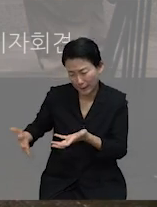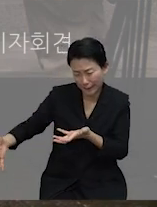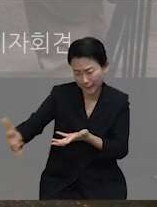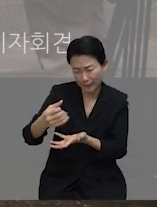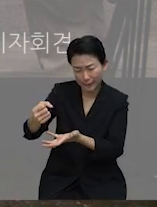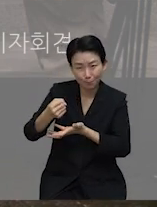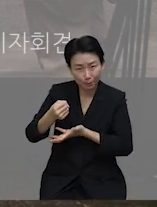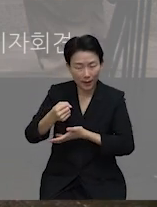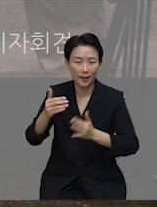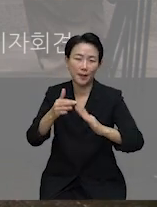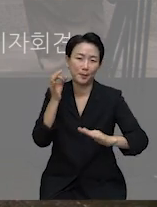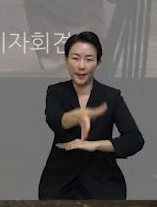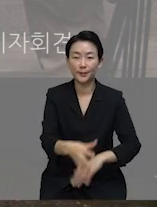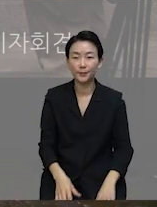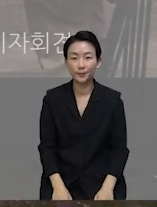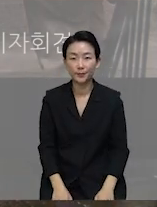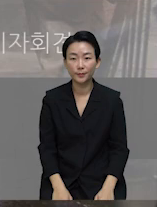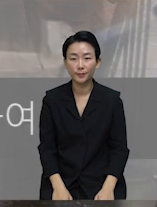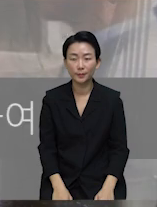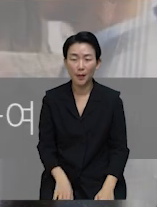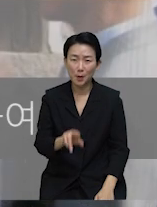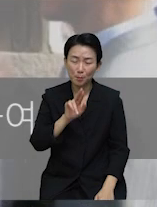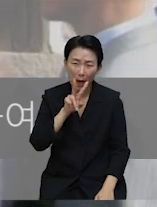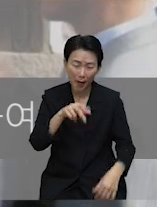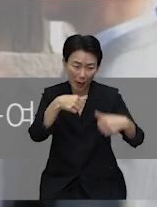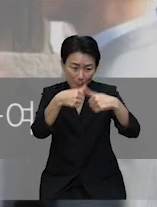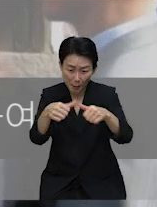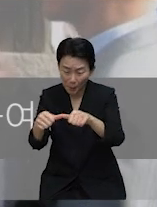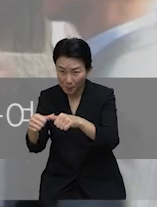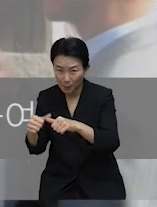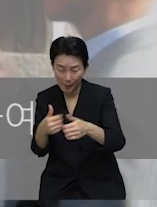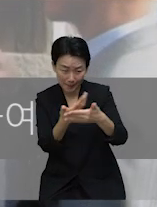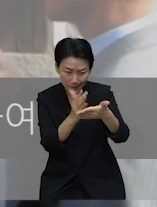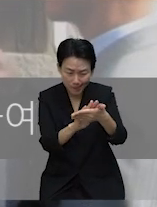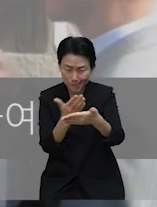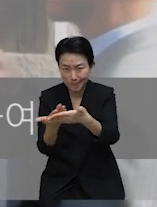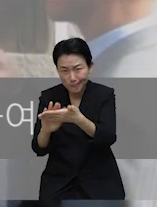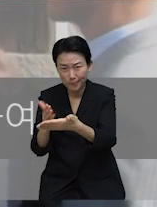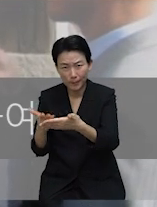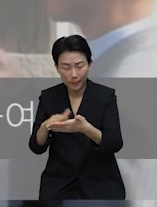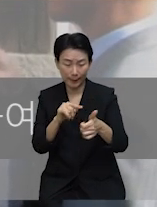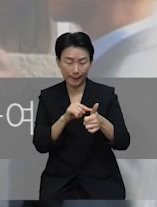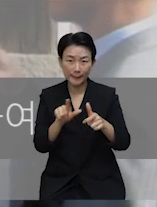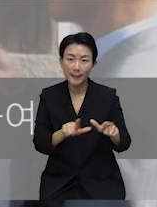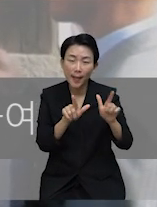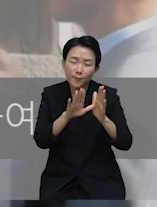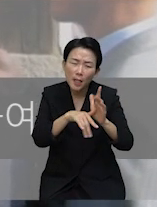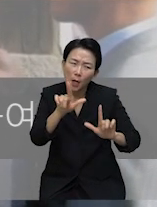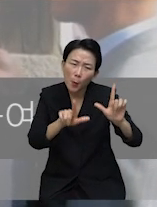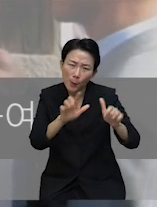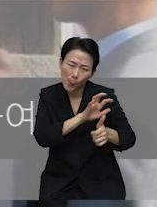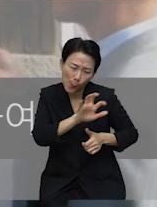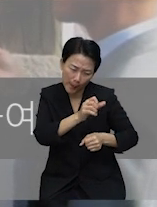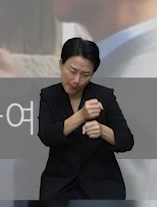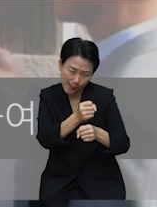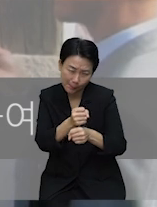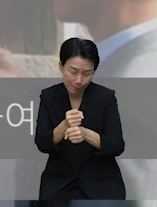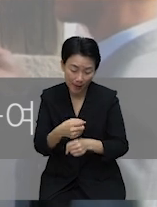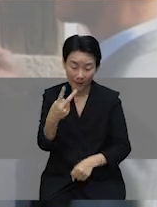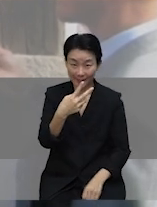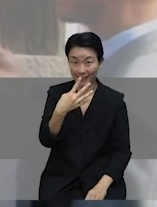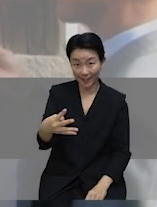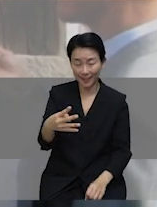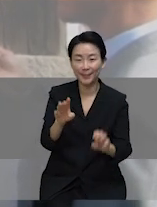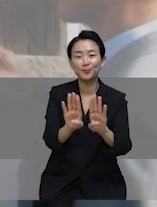시민의 후원을 통해서 매입하였습니다. 그리고 훼손된 부분들을 보수하고 선생님이 계셨을 때의 모습으로